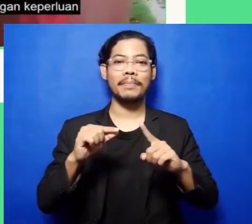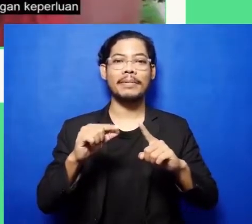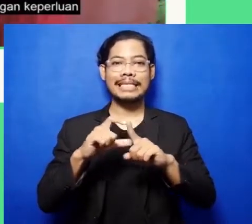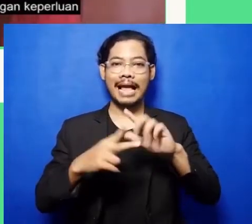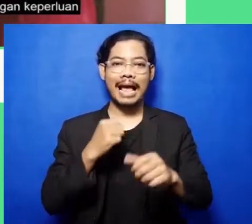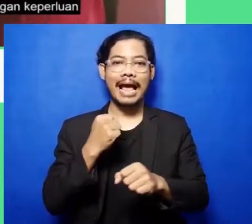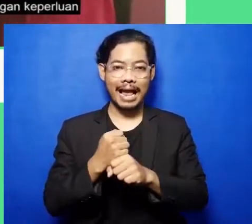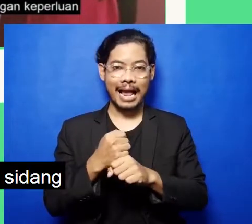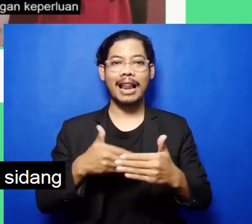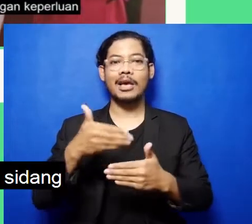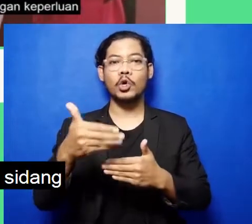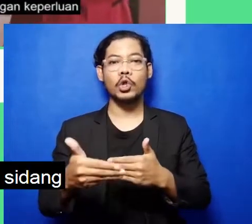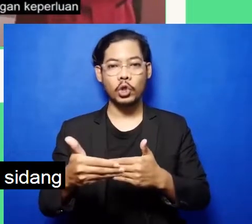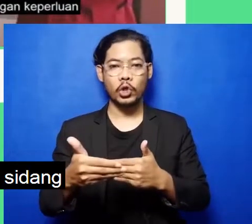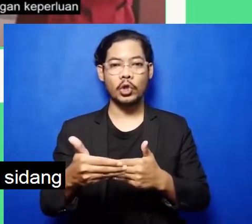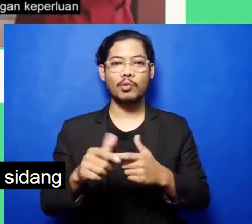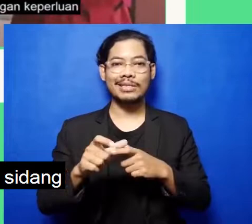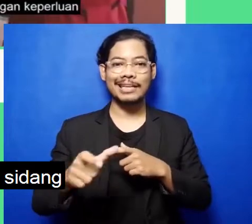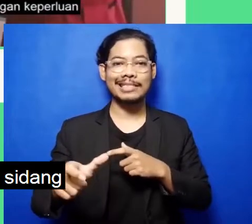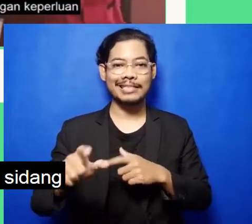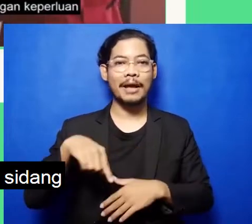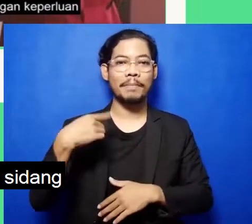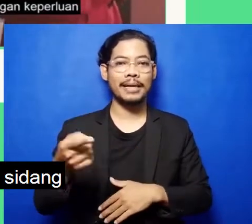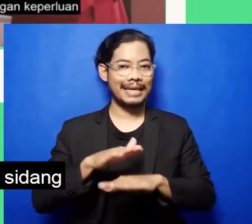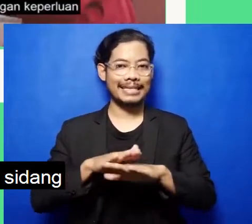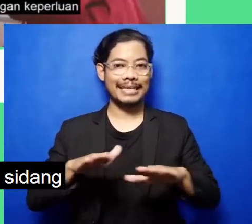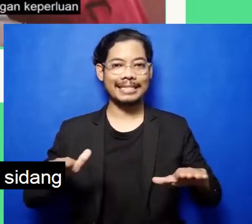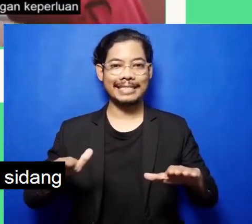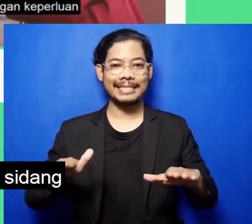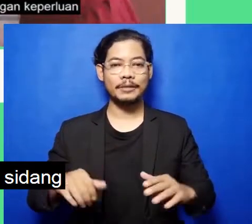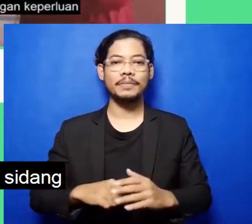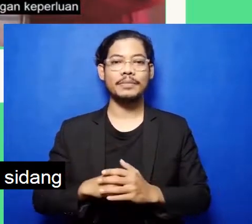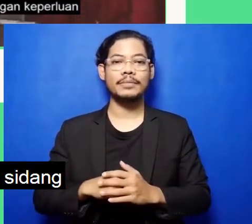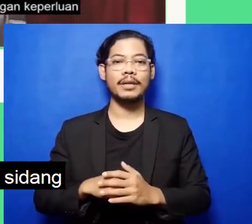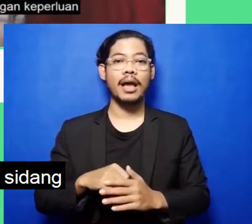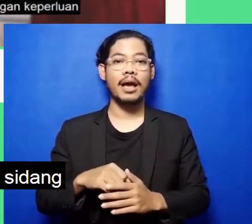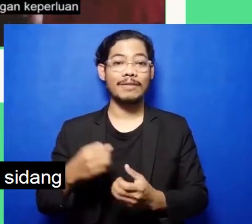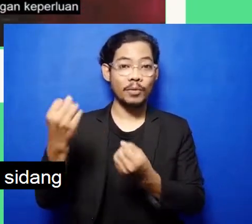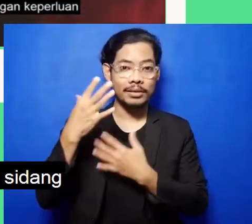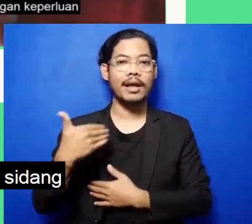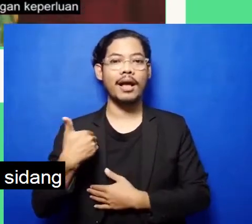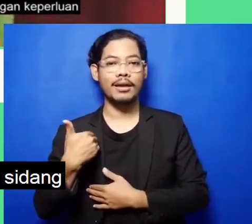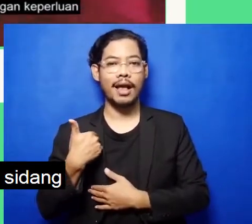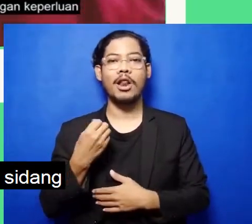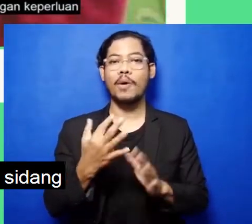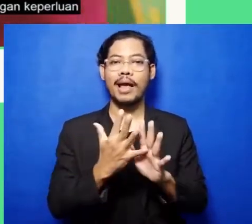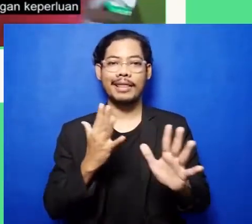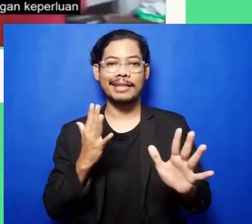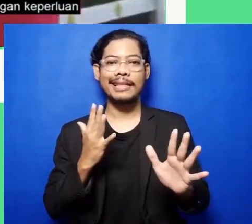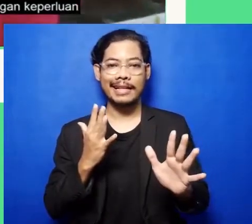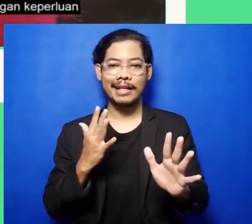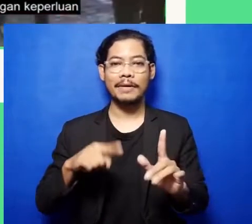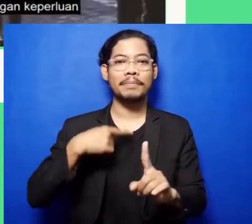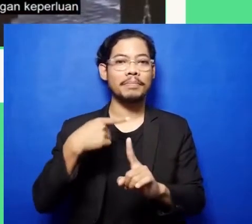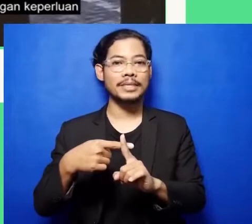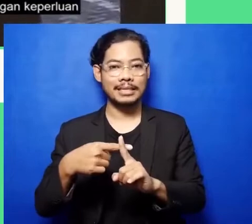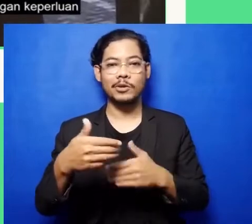sidang. Satrosepon, pancenengan bakal ngaoleh nomor antrian sidang kalaben ruang sidang epon.